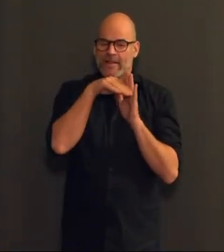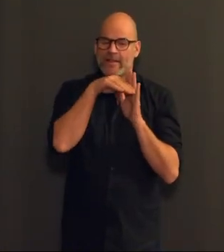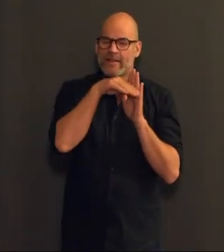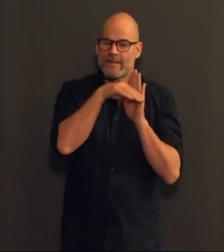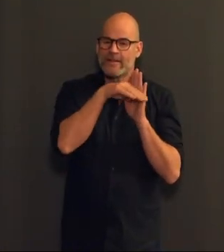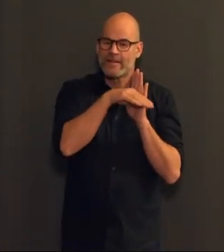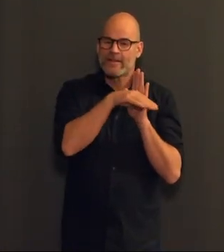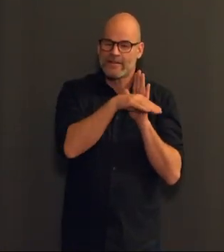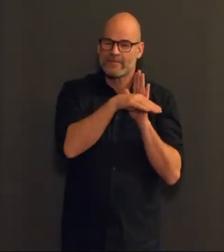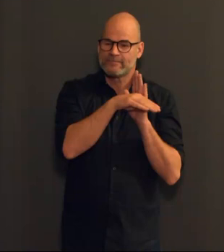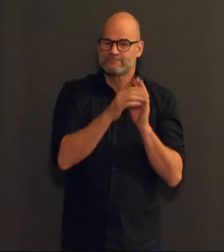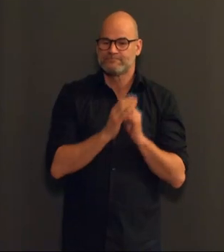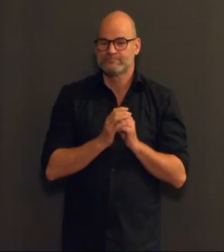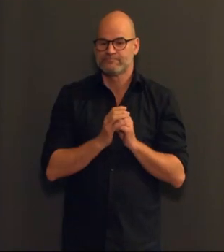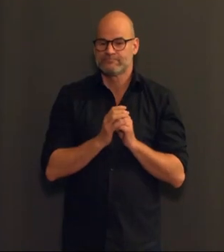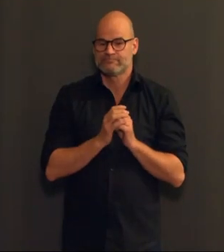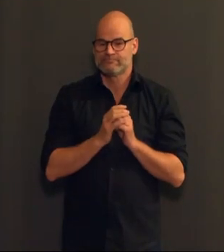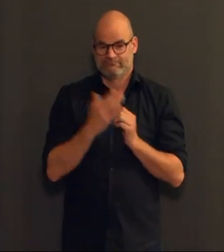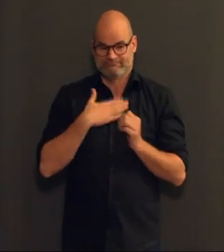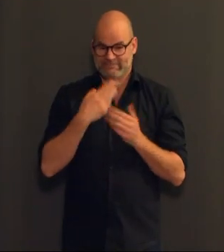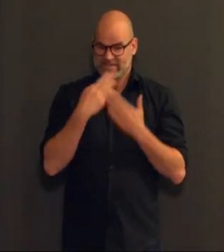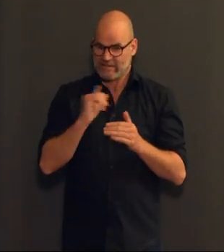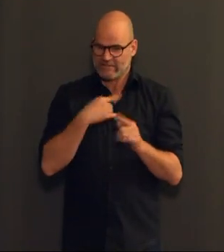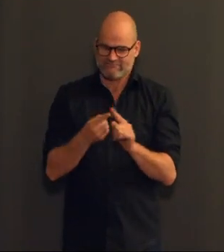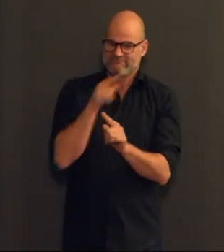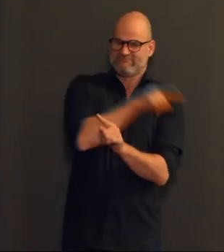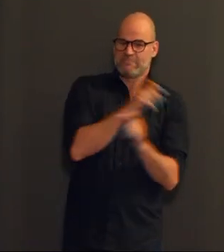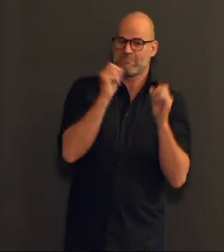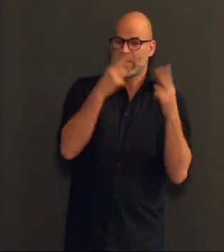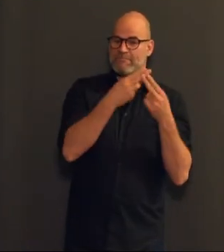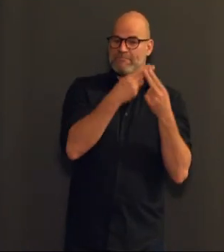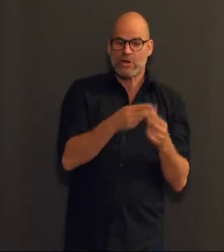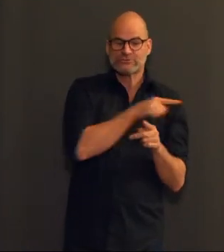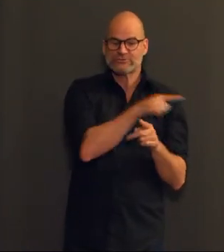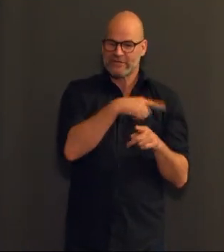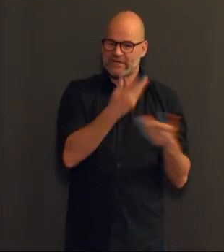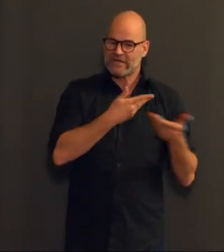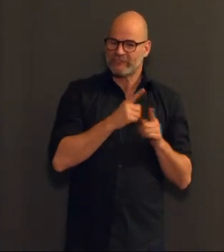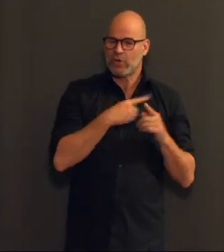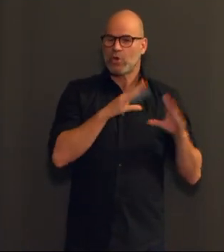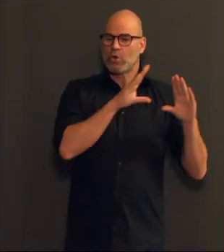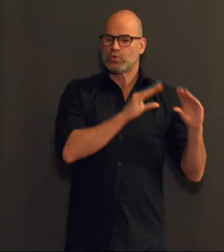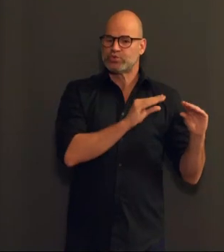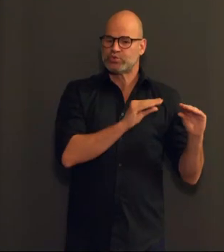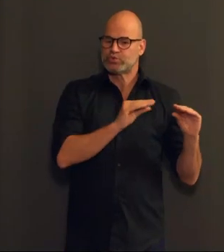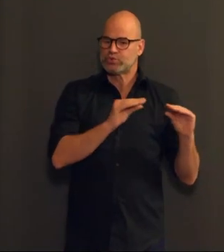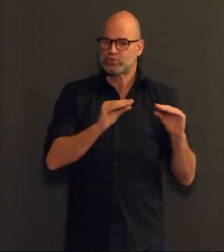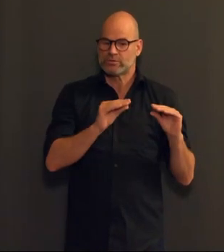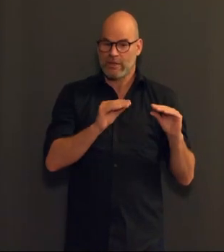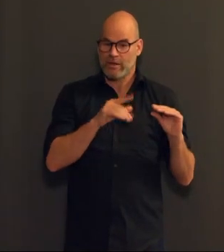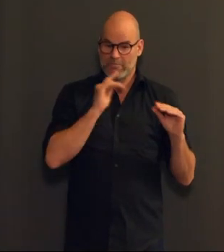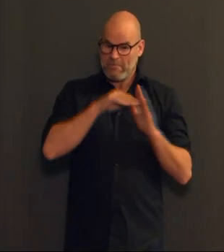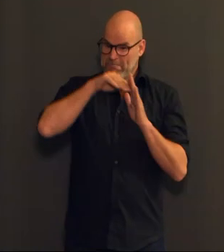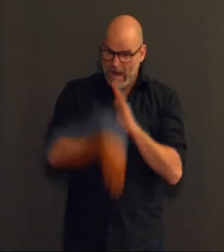voorlopig geen scherpe daling. De besmettingscijfers en de nieuwe ziekenhuisopnames dalen